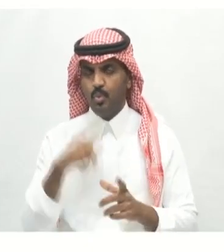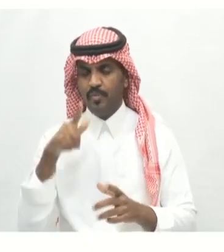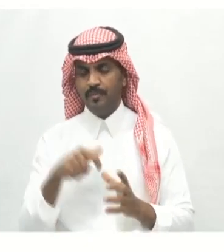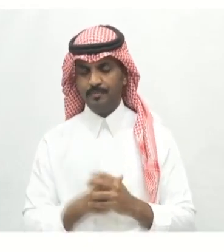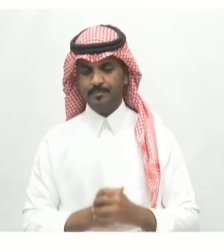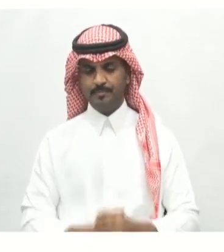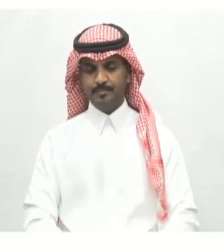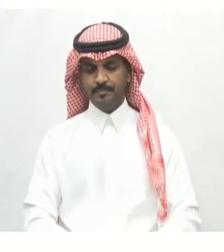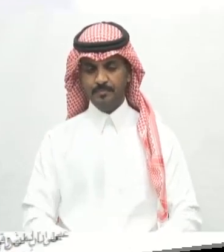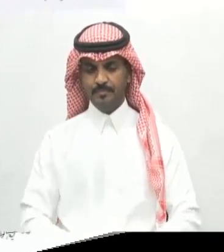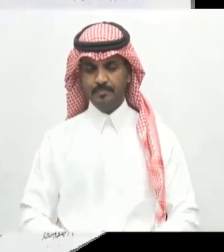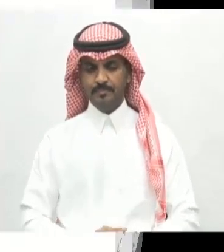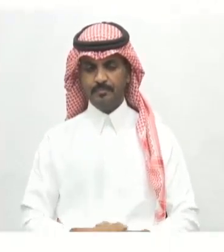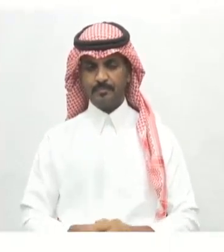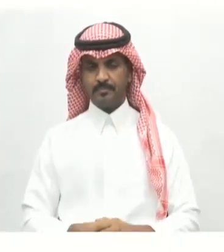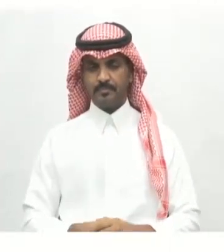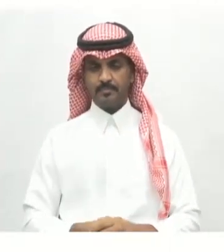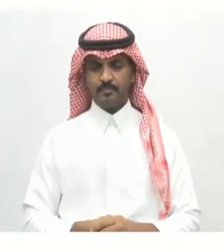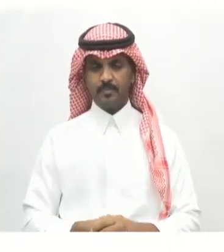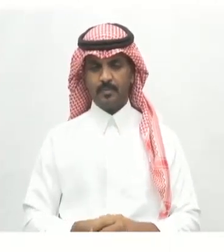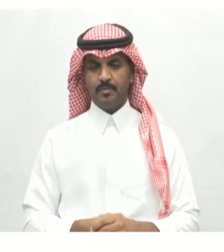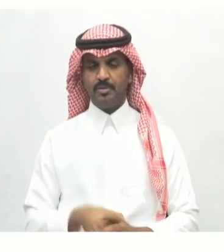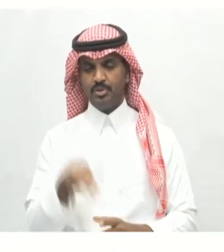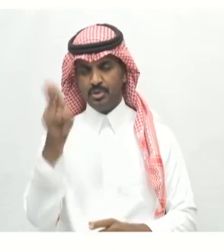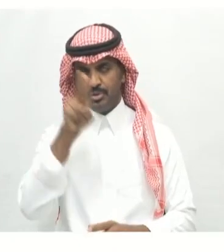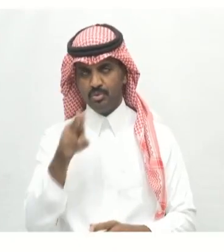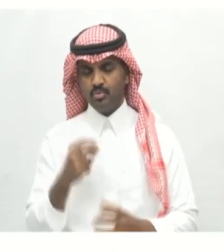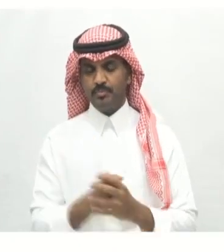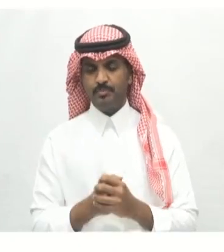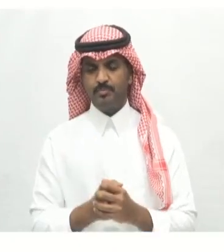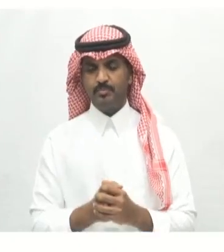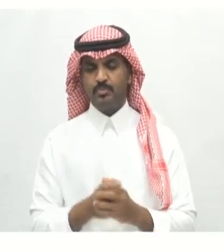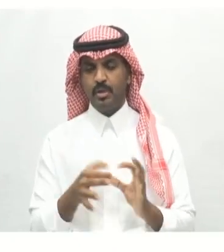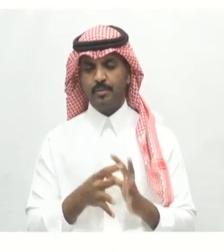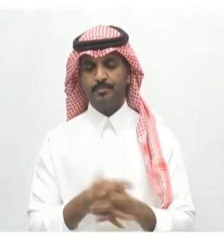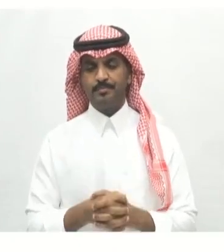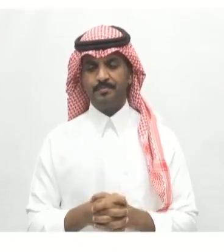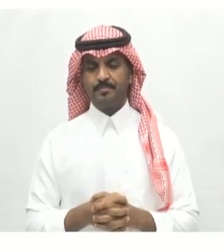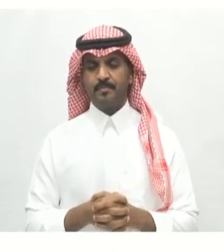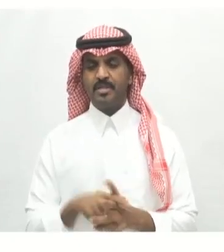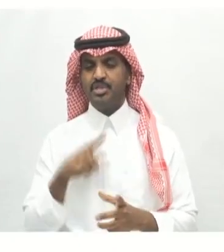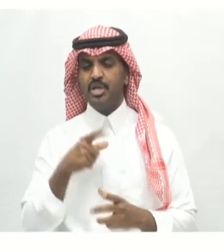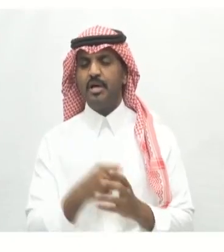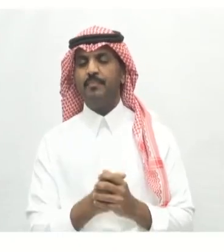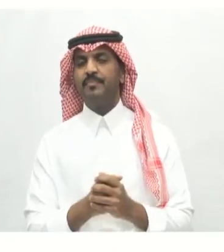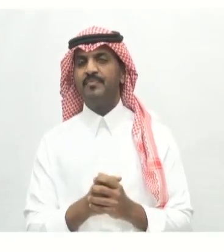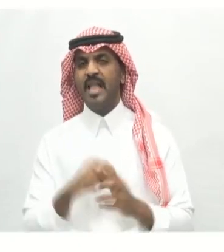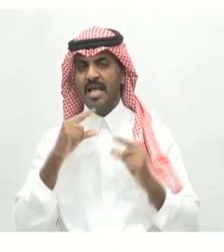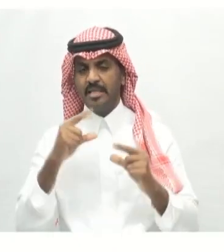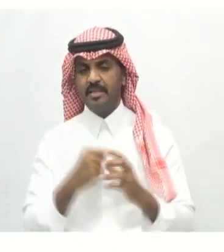هذه القاعده ناتي ايها الطلاب بعد هذا الى نشاط متعلق بهذه القاعده جاء في الاحاديث